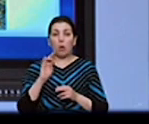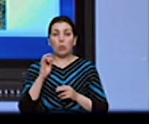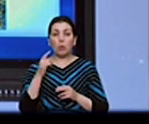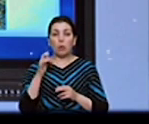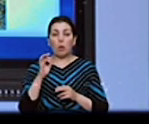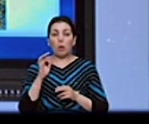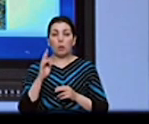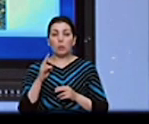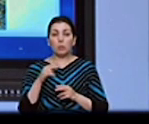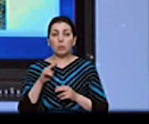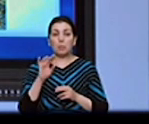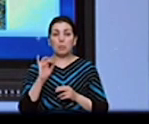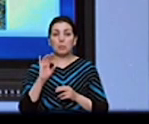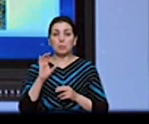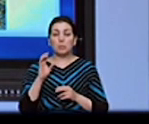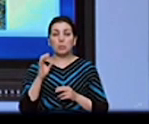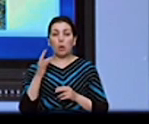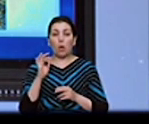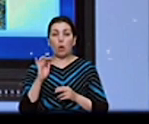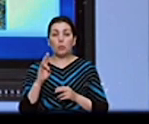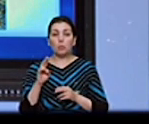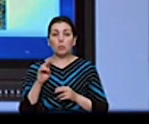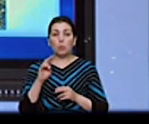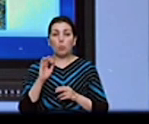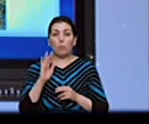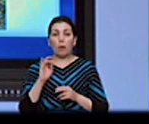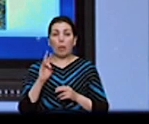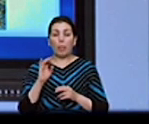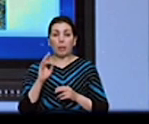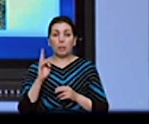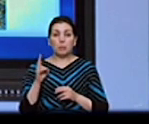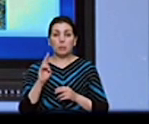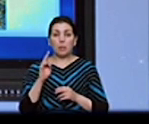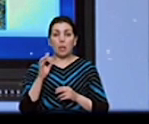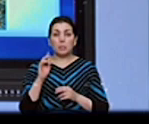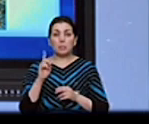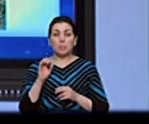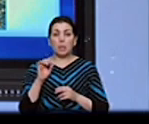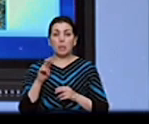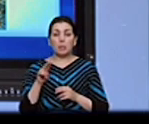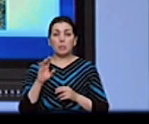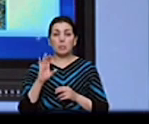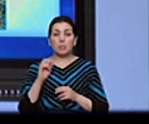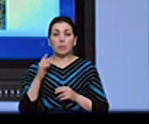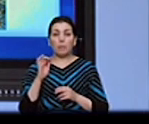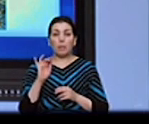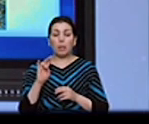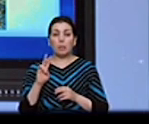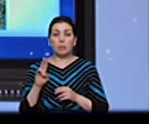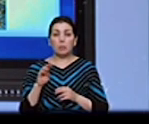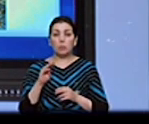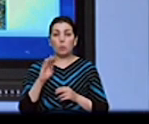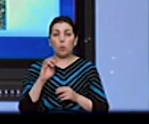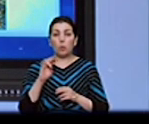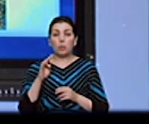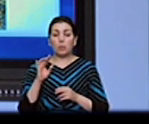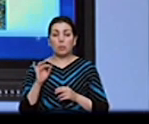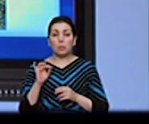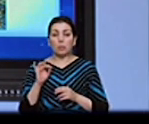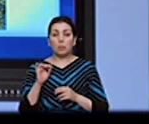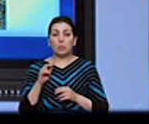qomg'oq, piskon piyozlari, pufanak, qizil mevali singren, tulki